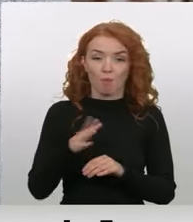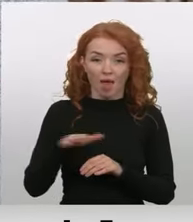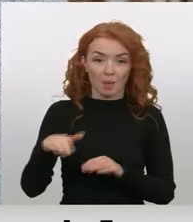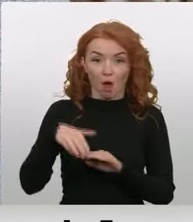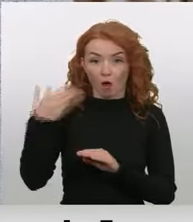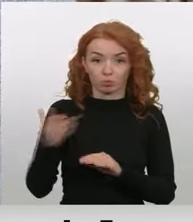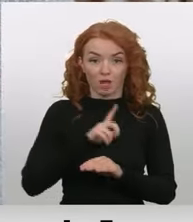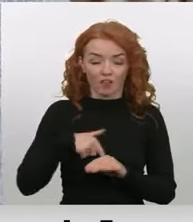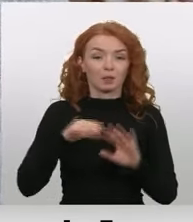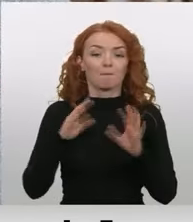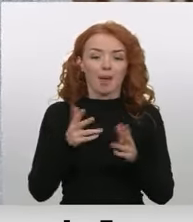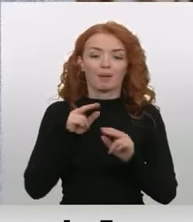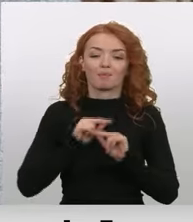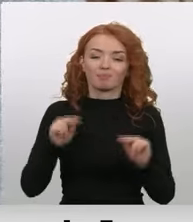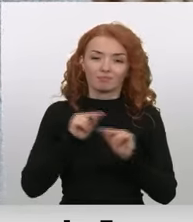mēs viņam arī